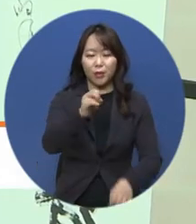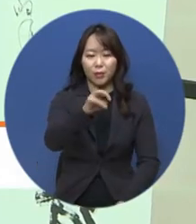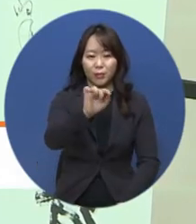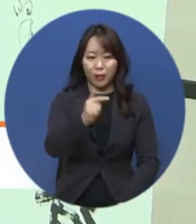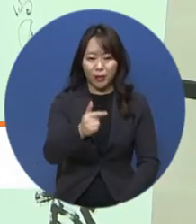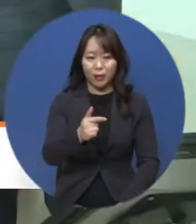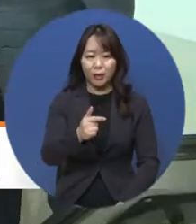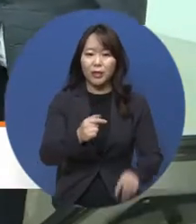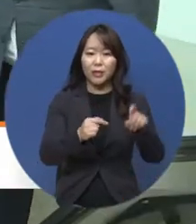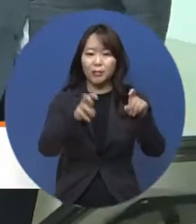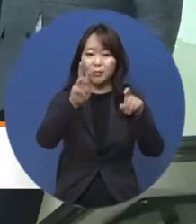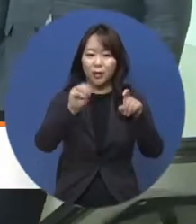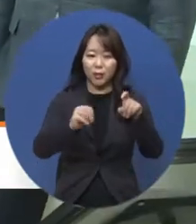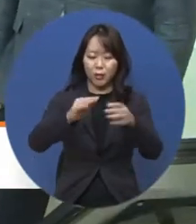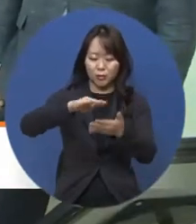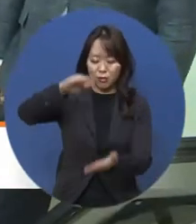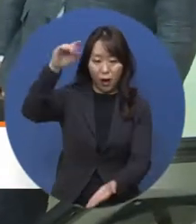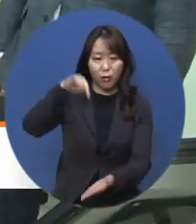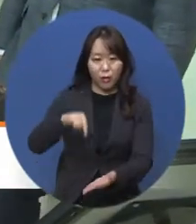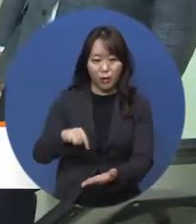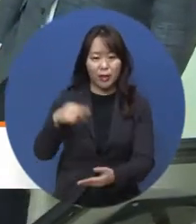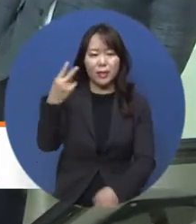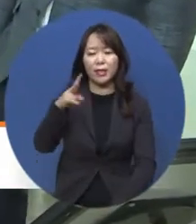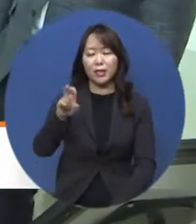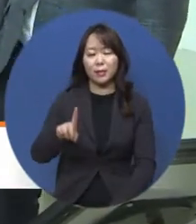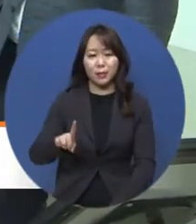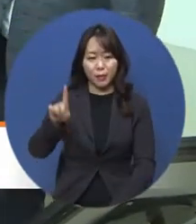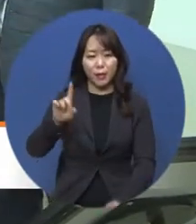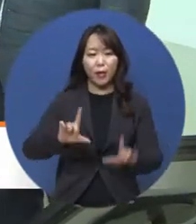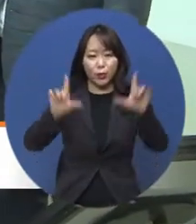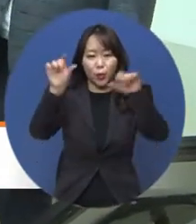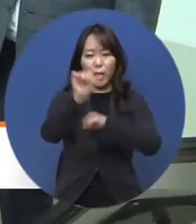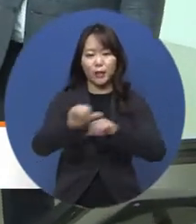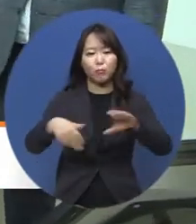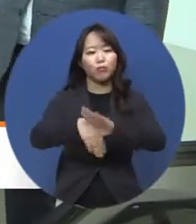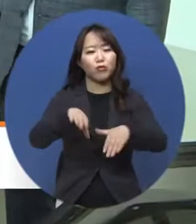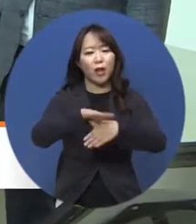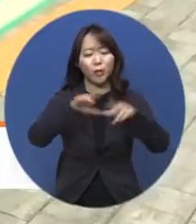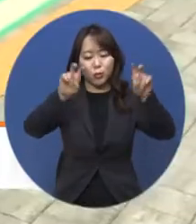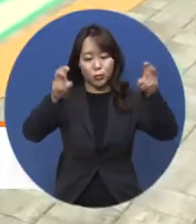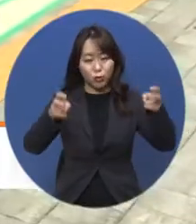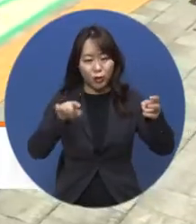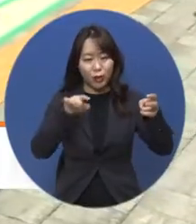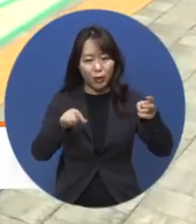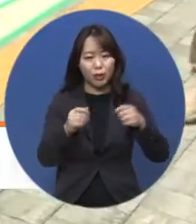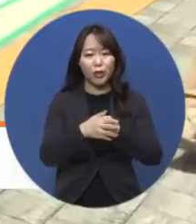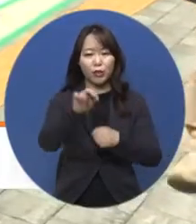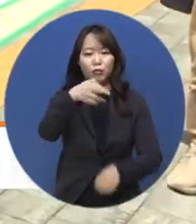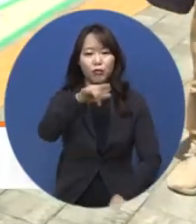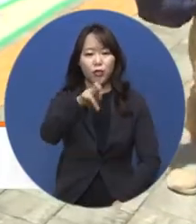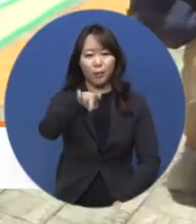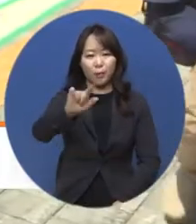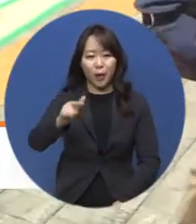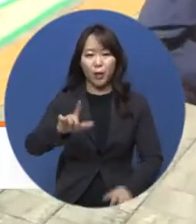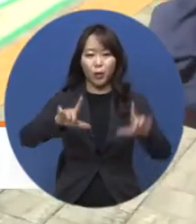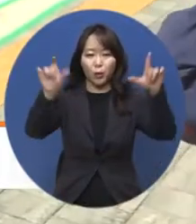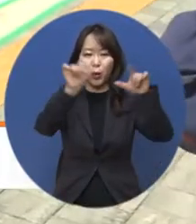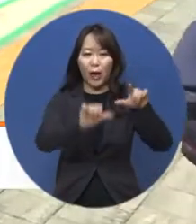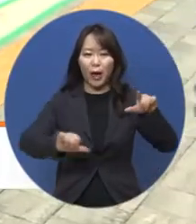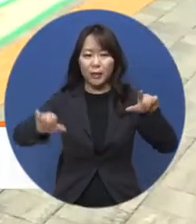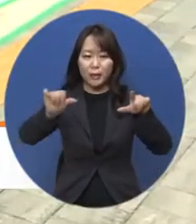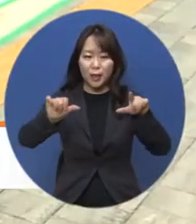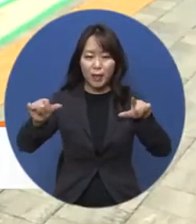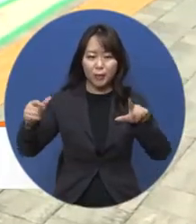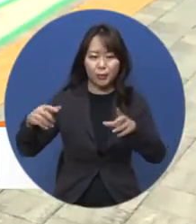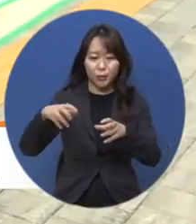10m 가 넘는 현수막에 2021 동아시아 문화도시 의 슬로건인 순천만 동아시아를 품다 를 대